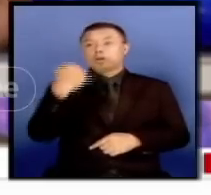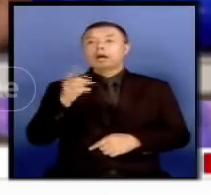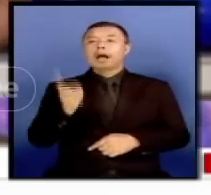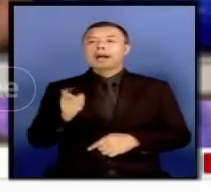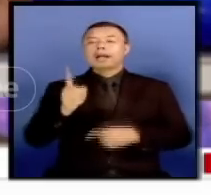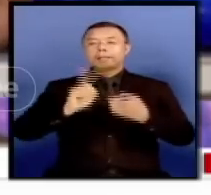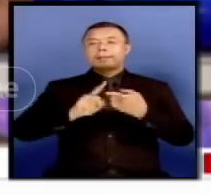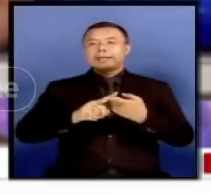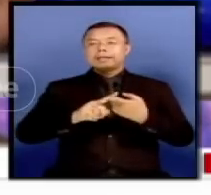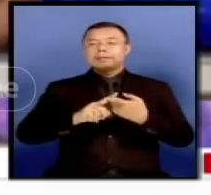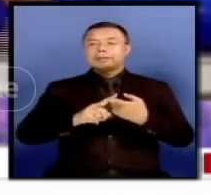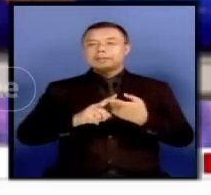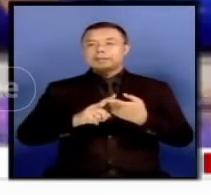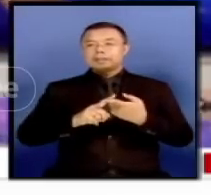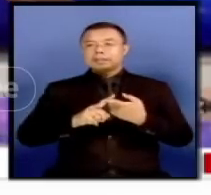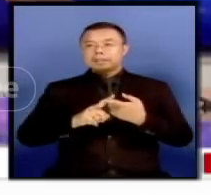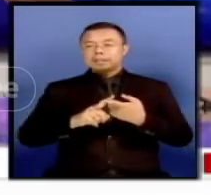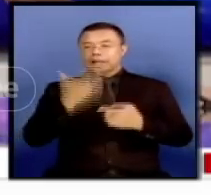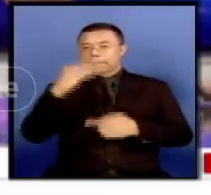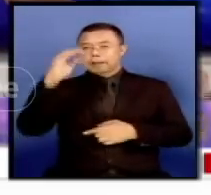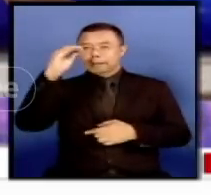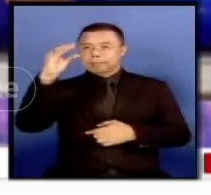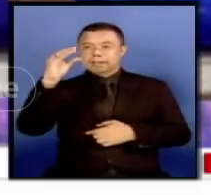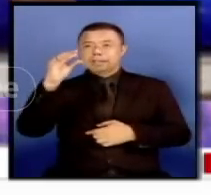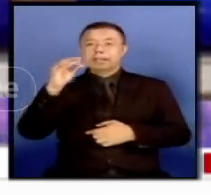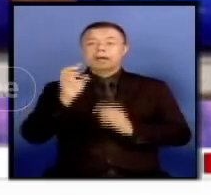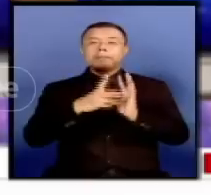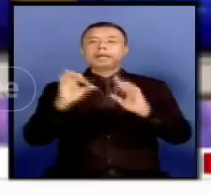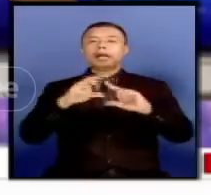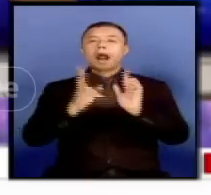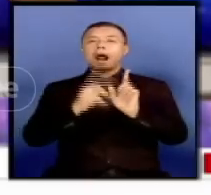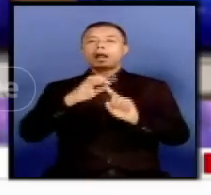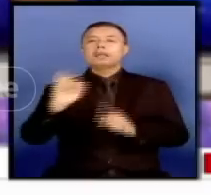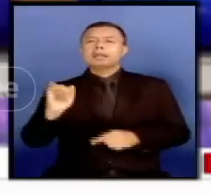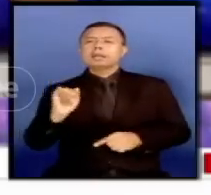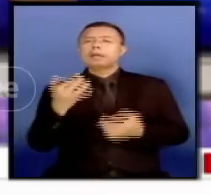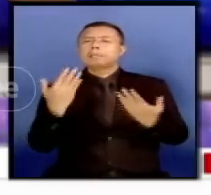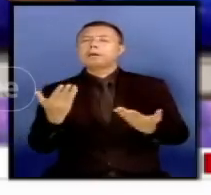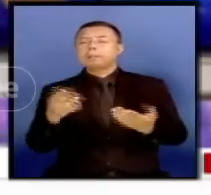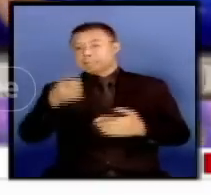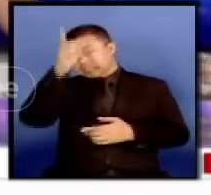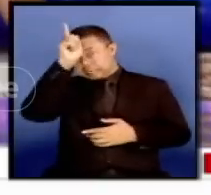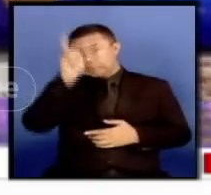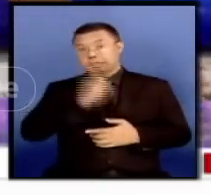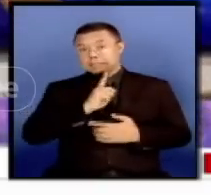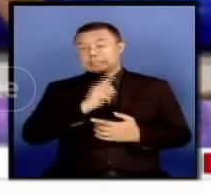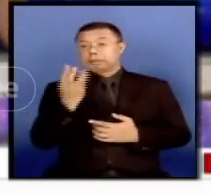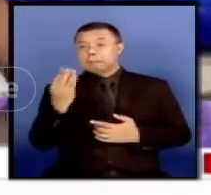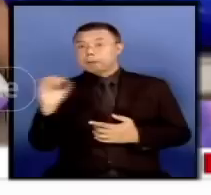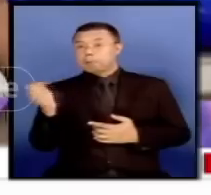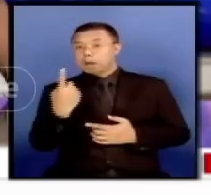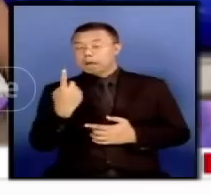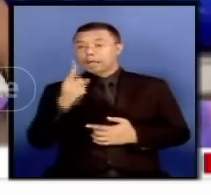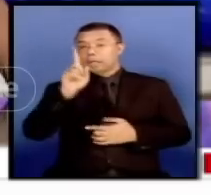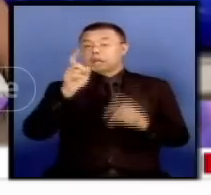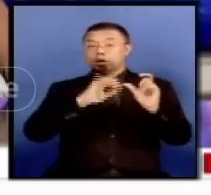Miranti Hirschman. Selamat pagi waktu Indonesia, Miranti. Bagaimana untuk di Jerman, kapan satu